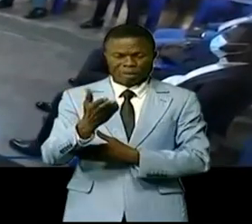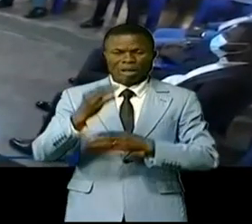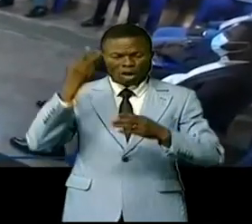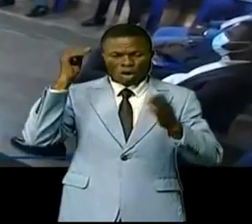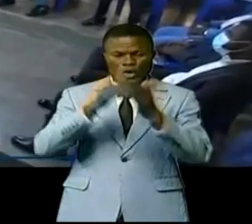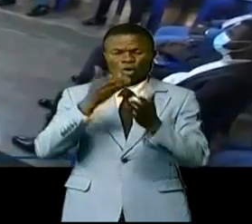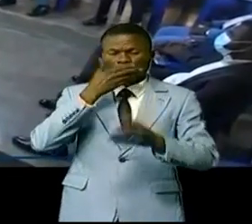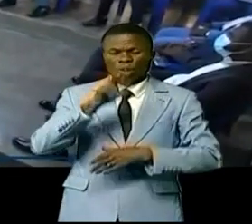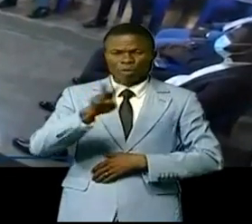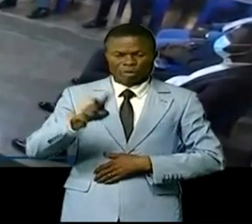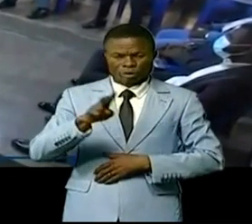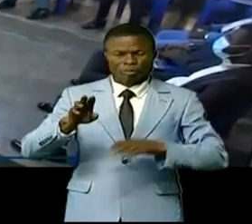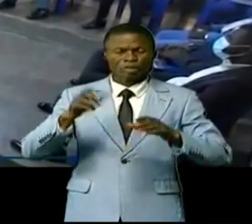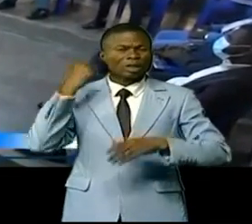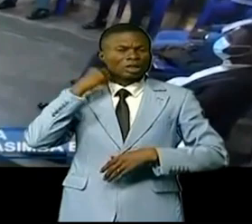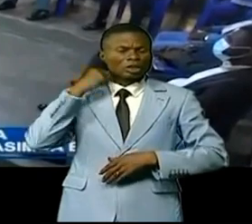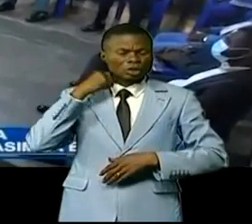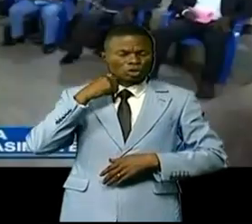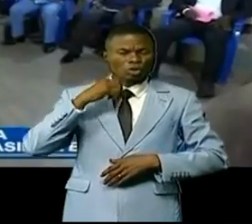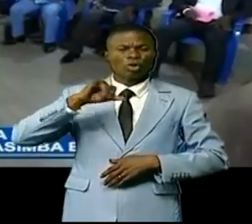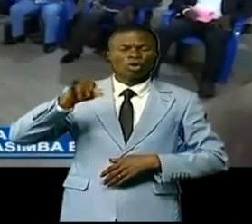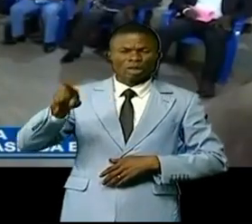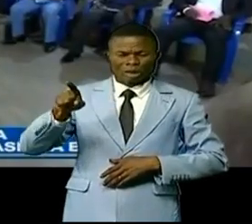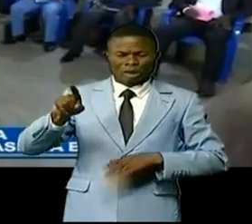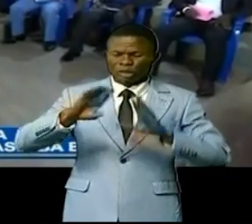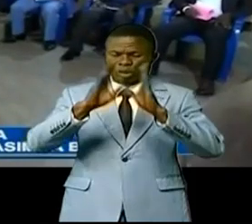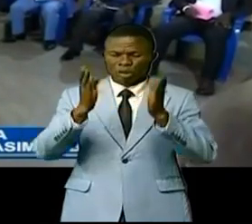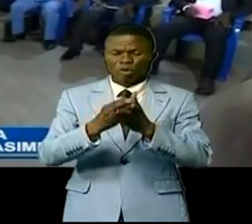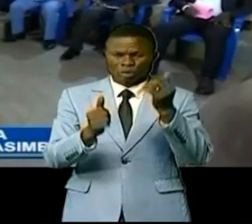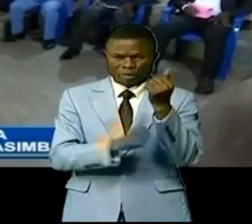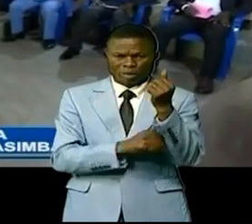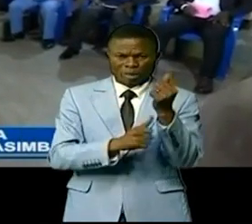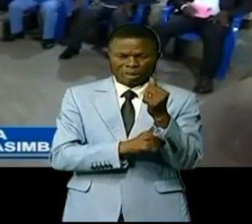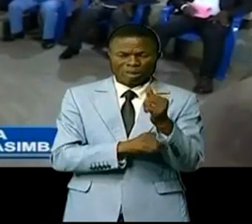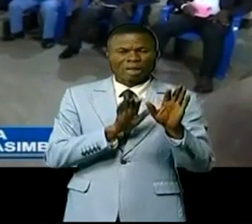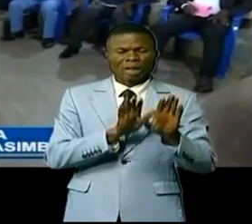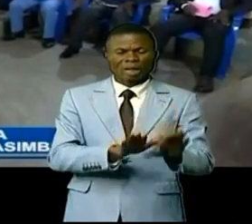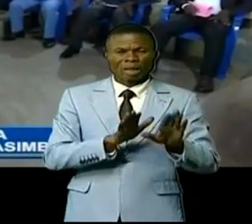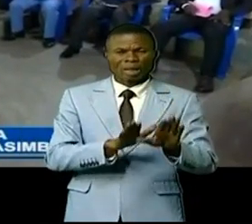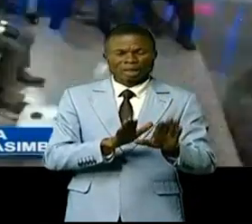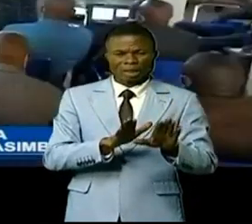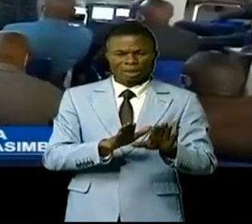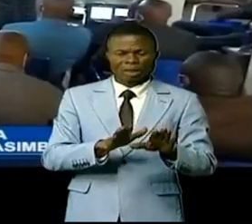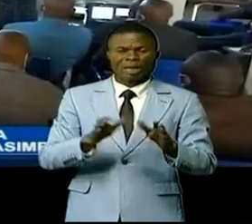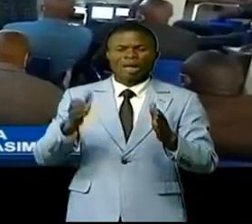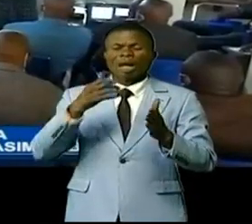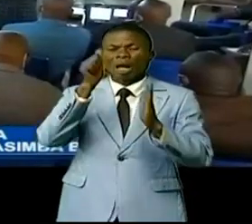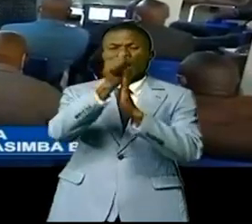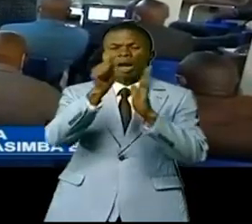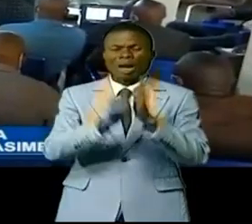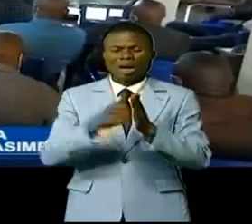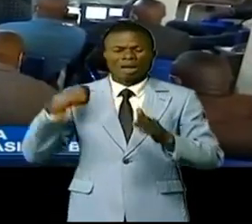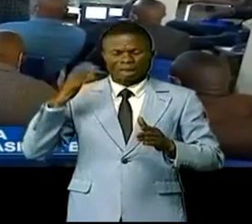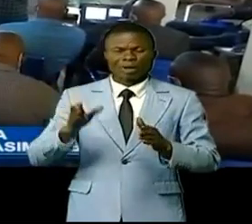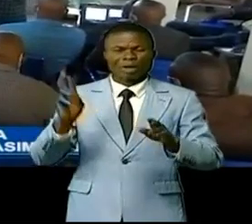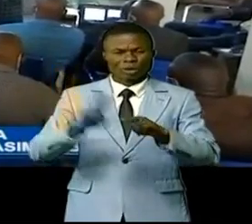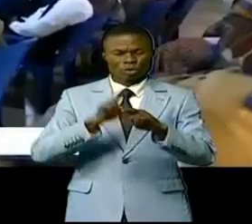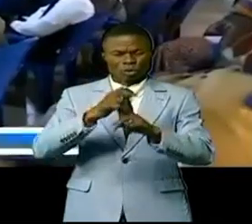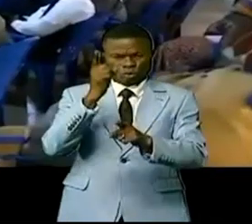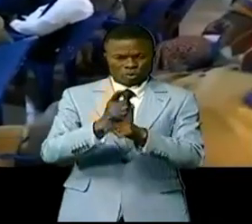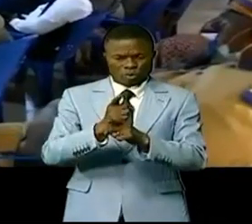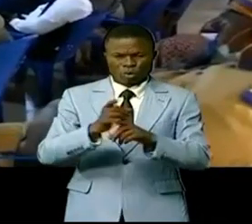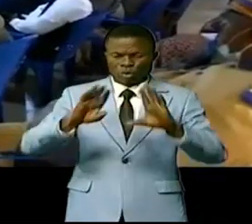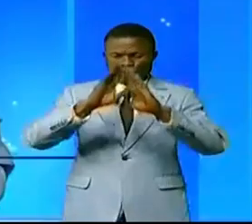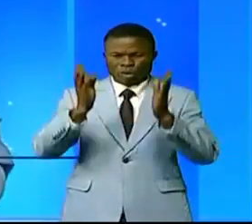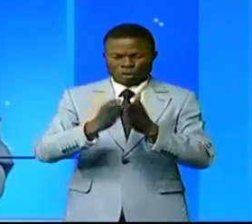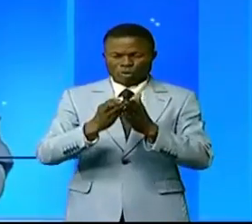sur 5 par le docteur Junior Kibungi et toute son équipe qui attendent l'arrêté du gouverneur pour l'application effective de toutes